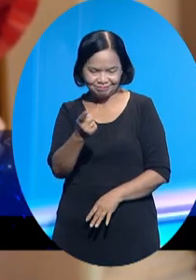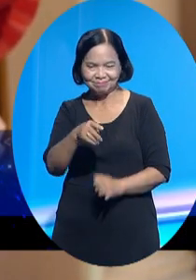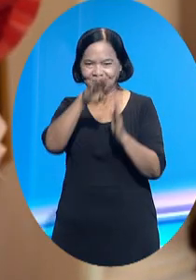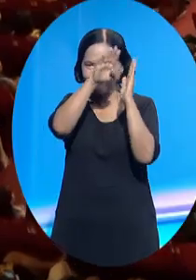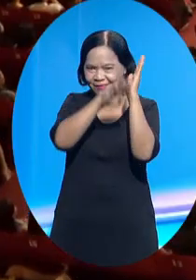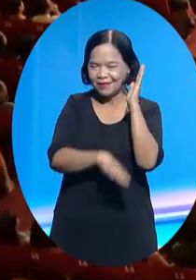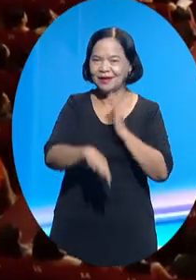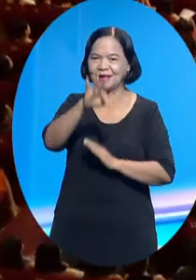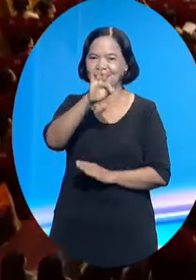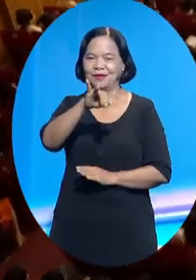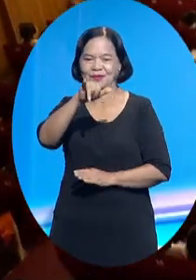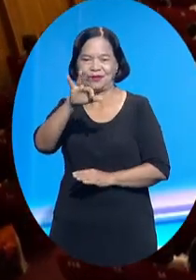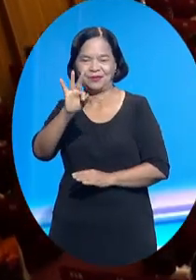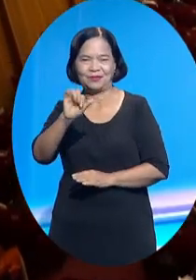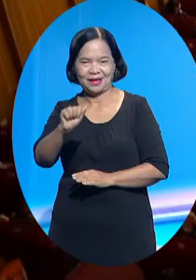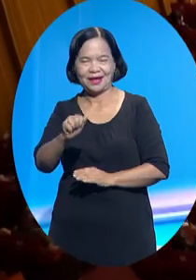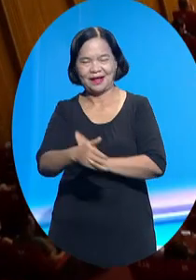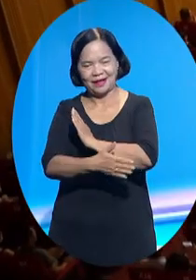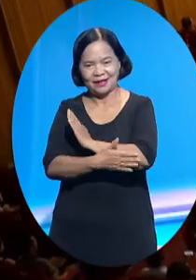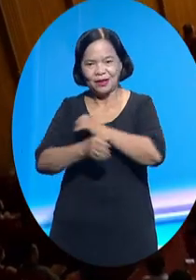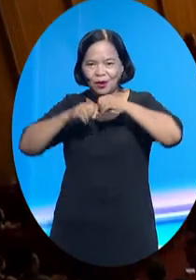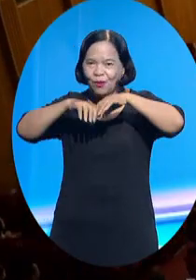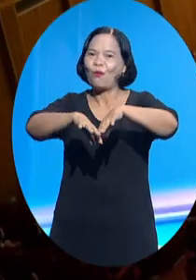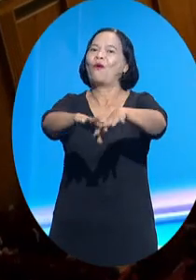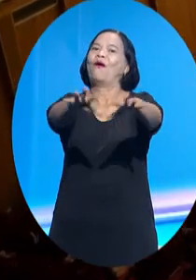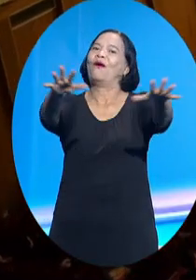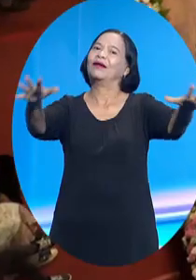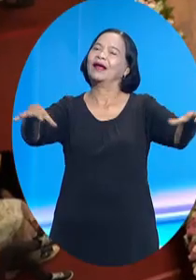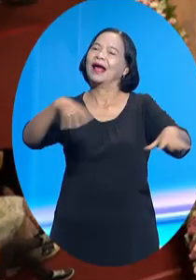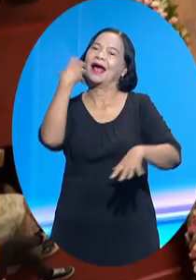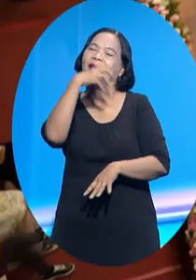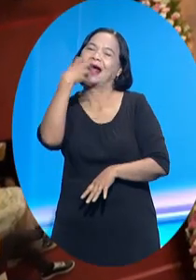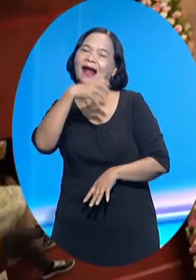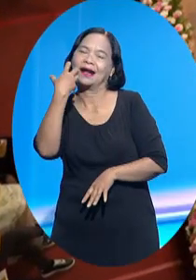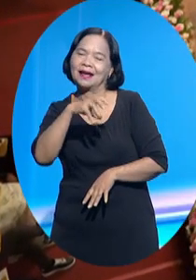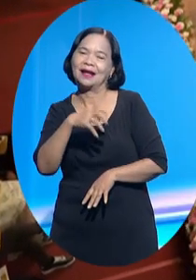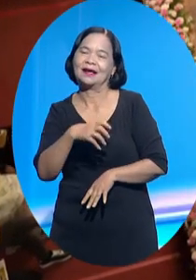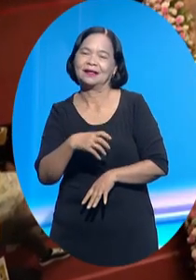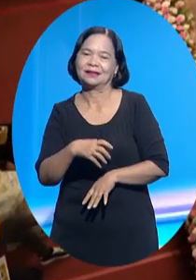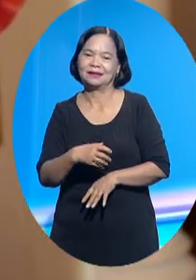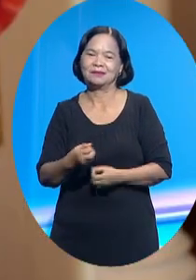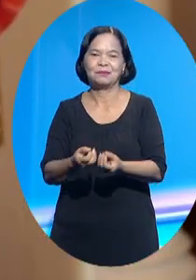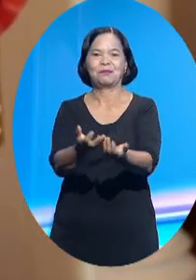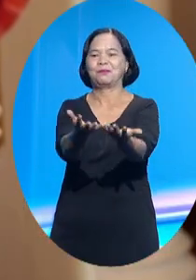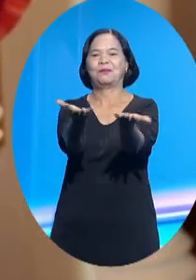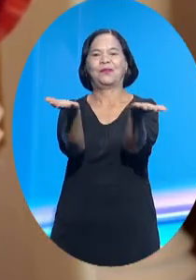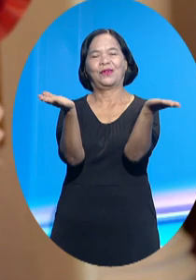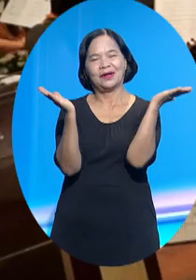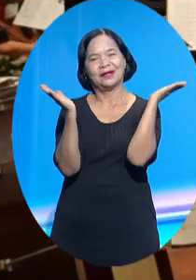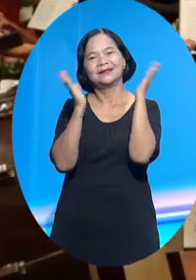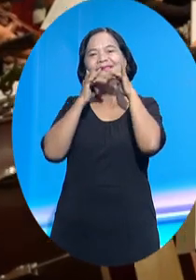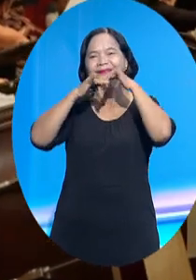sẽ kiểu giúp cho lan tỏa cái âm nhạc giao hưởng cổ điển đến mọi người nhiều hơn, đặc biệt là giới